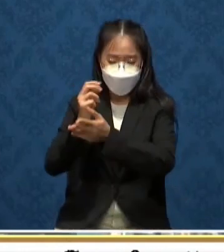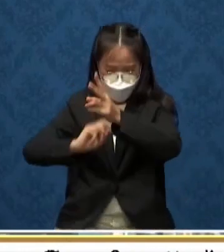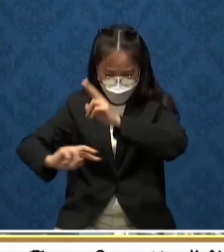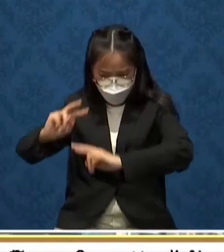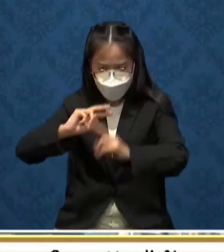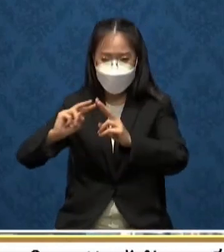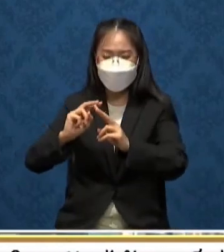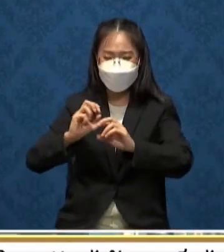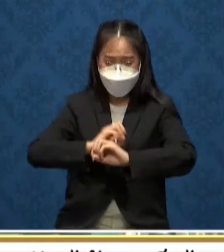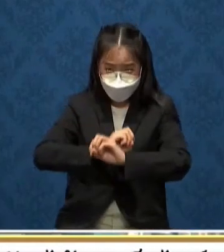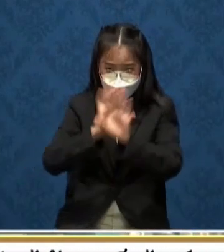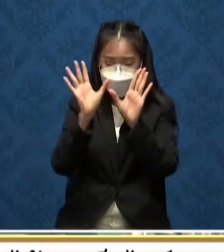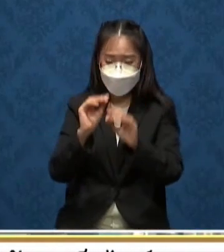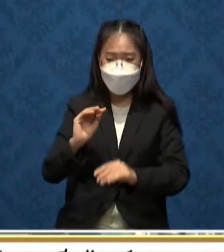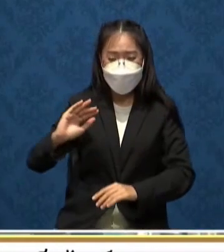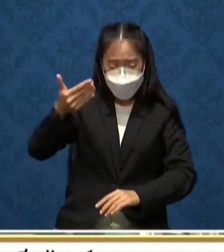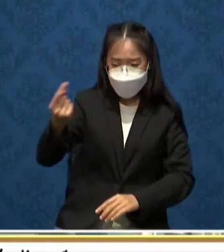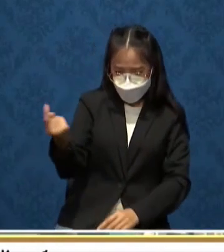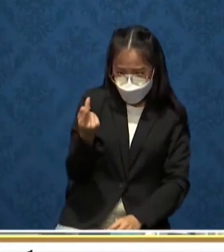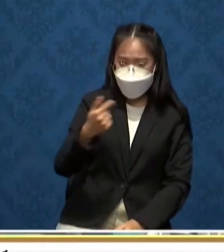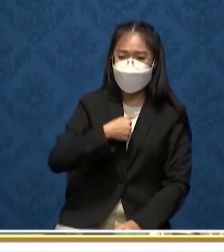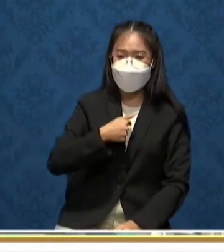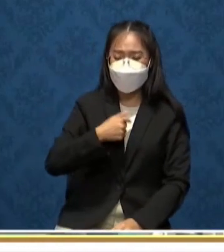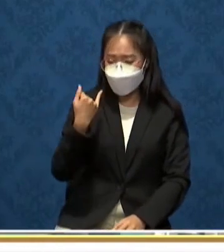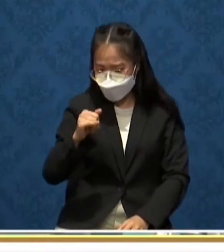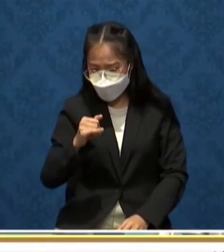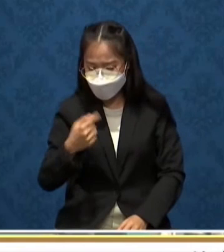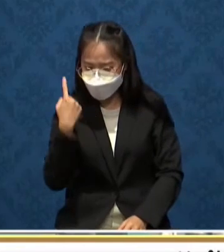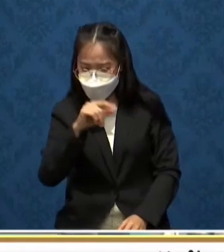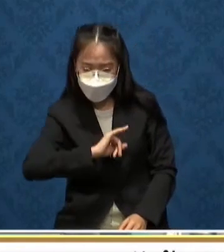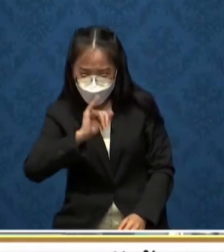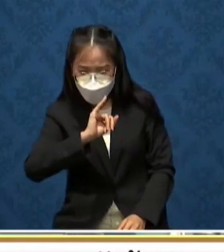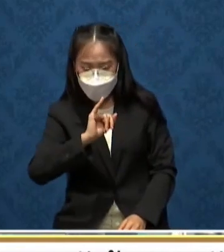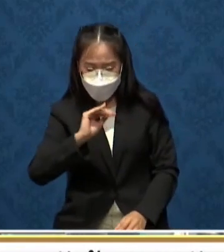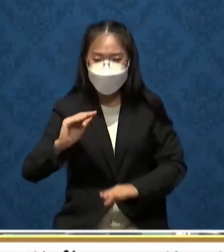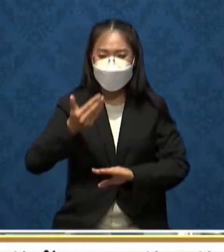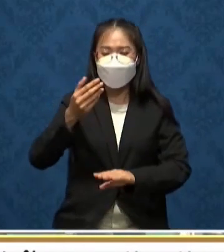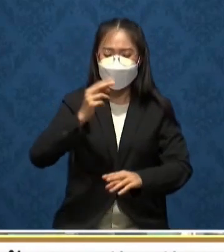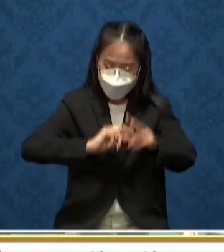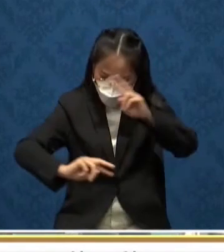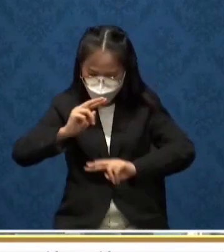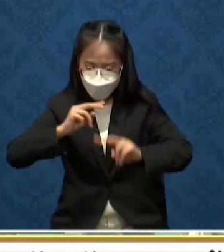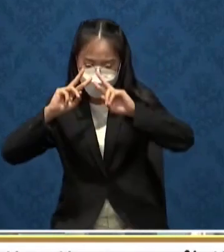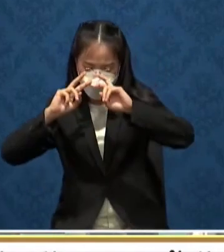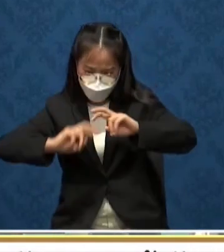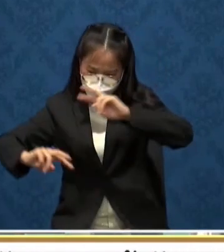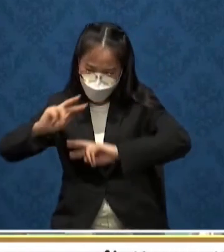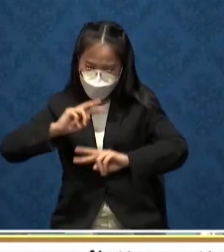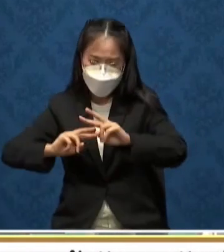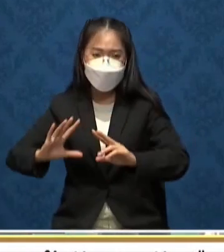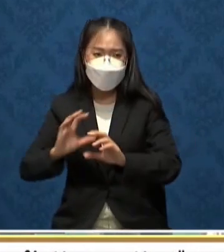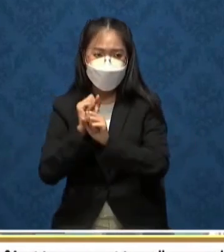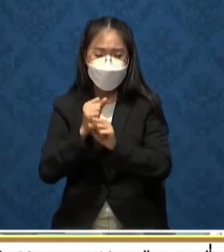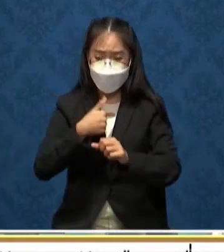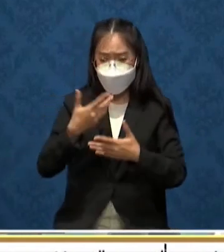เชียนเกิดขึ้นก่อนทจะกลวอ้างวใผใครถูกไปวากัมาจนผลการสอบสวนการสื่สมออกมาผมไม่เคย